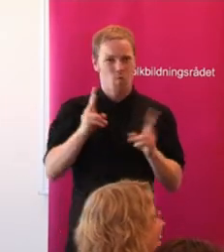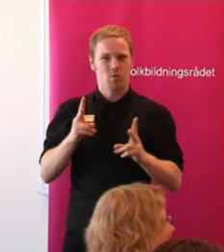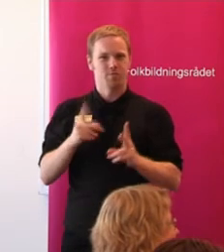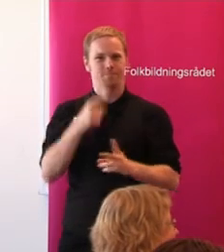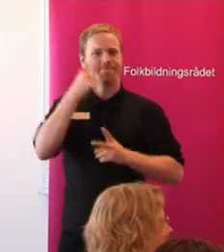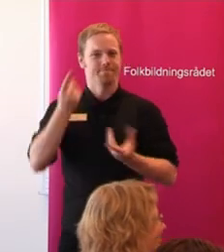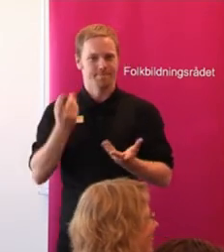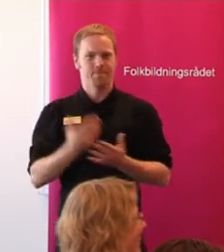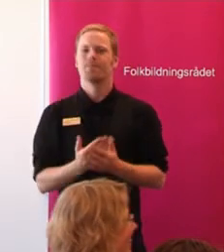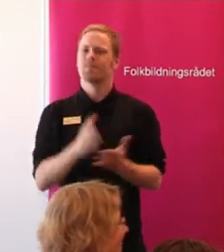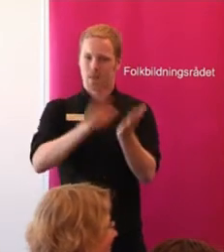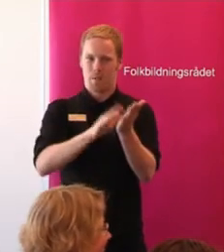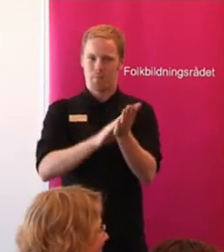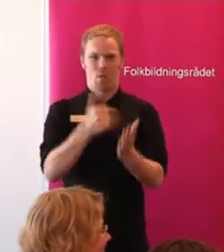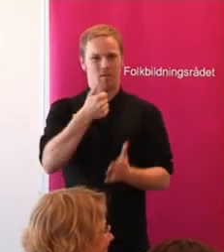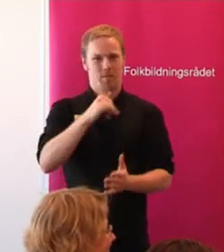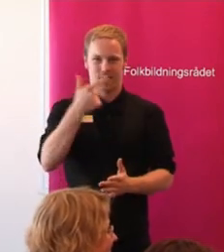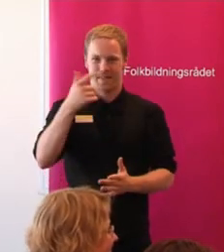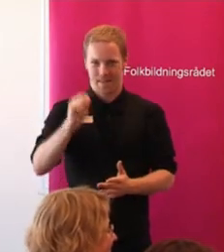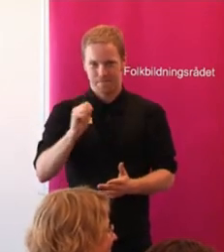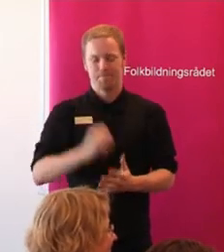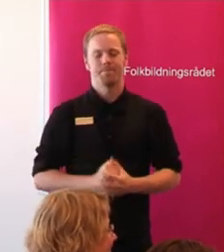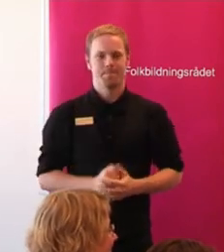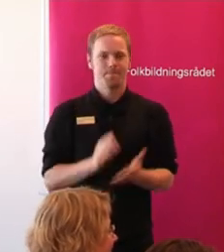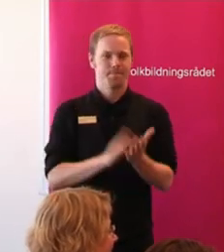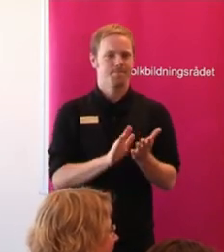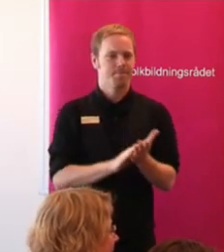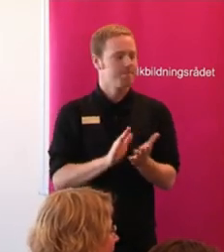En applåd för Britten.